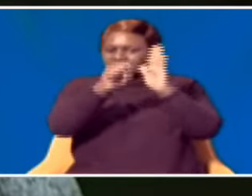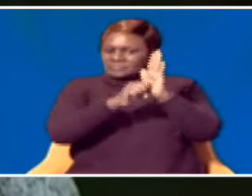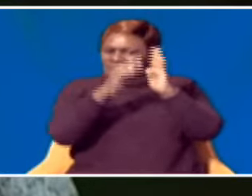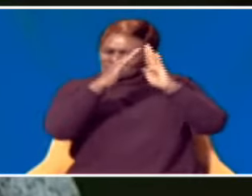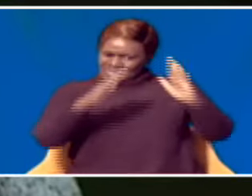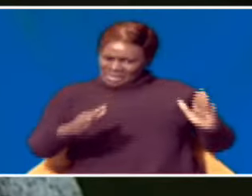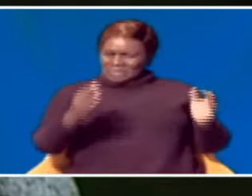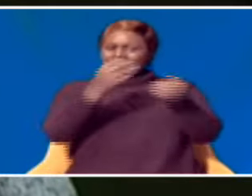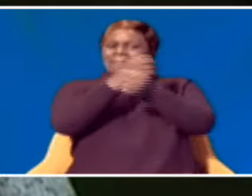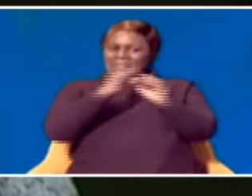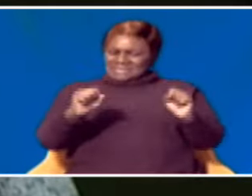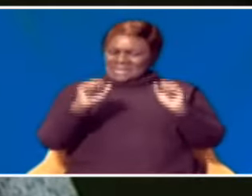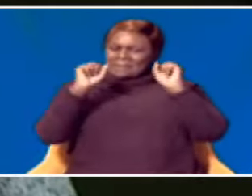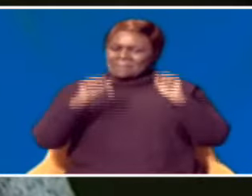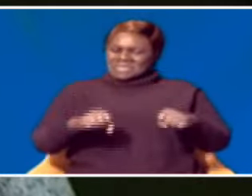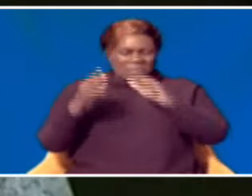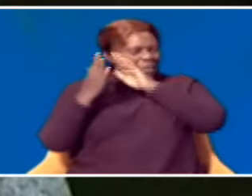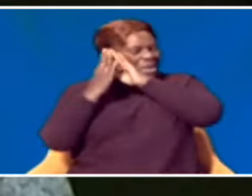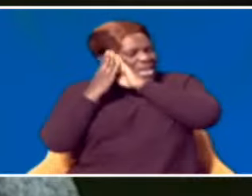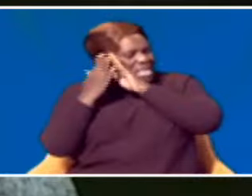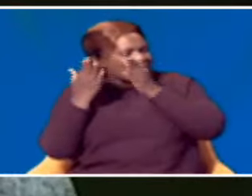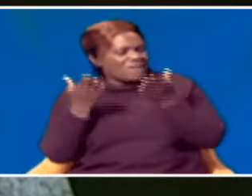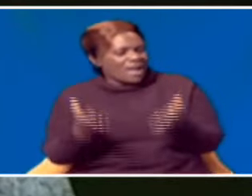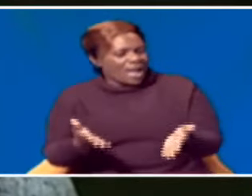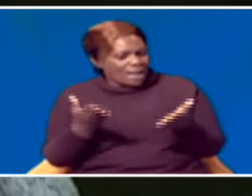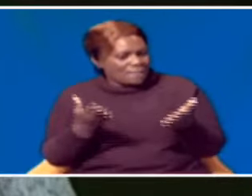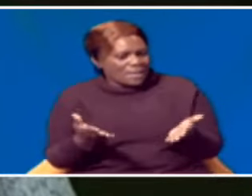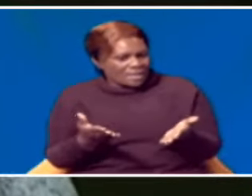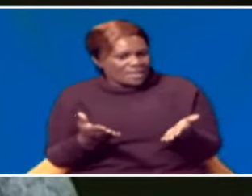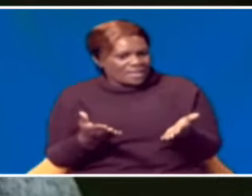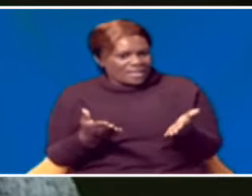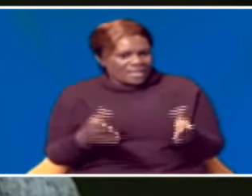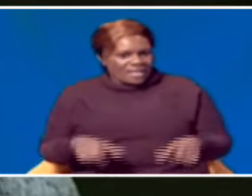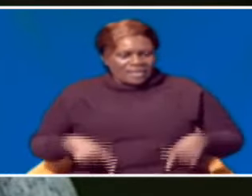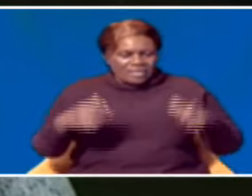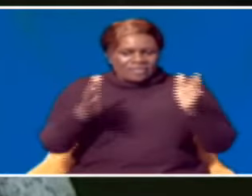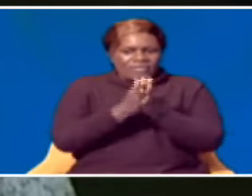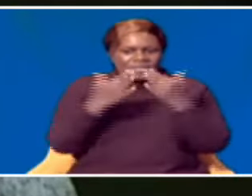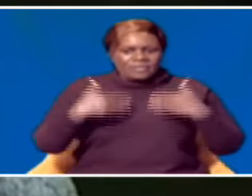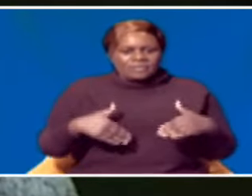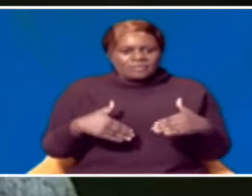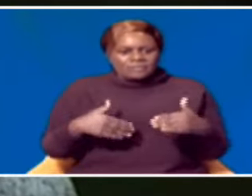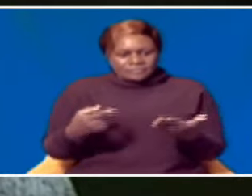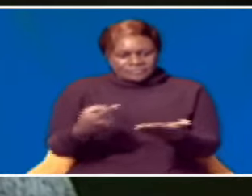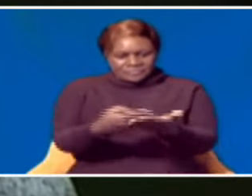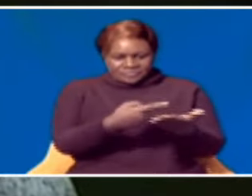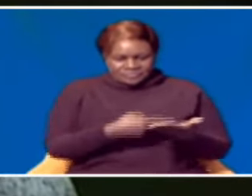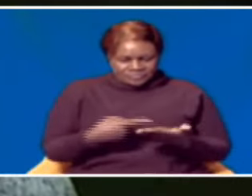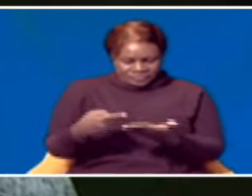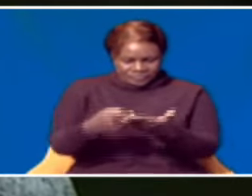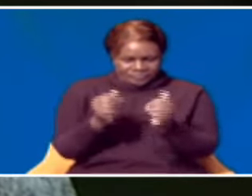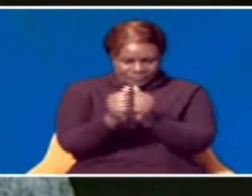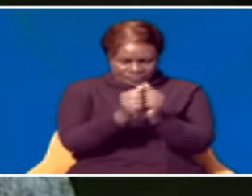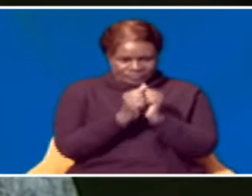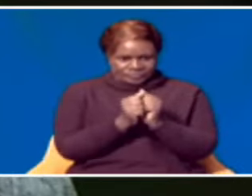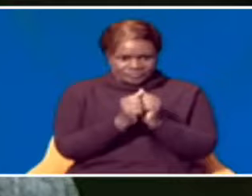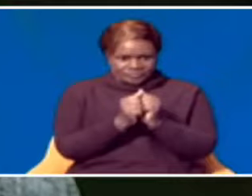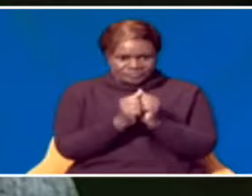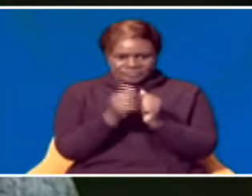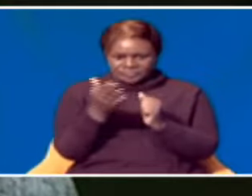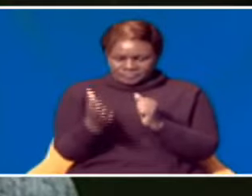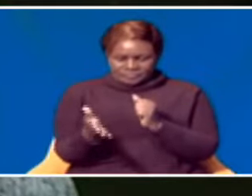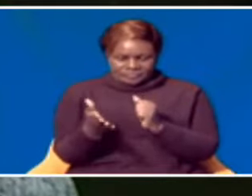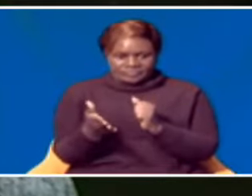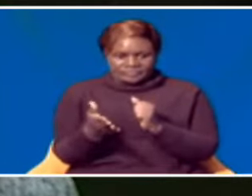kwamba president anaweza kuja aishi Bungoma, akae na watu wake, wapate nafasi ya kuzungumza pamoja, hiyo imekuwa